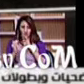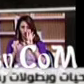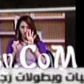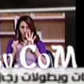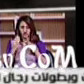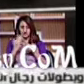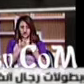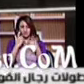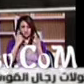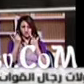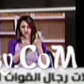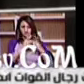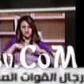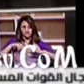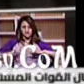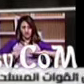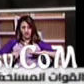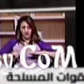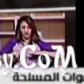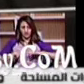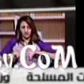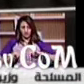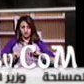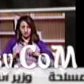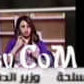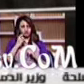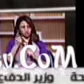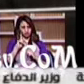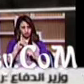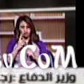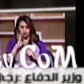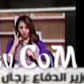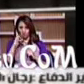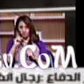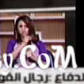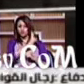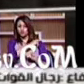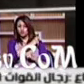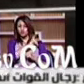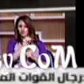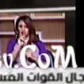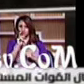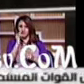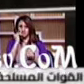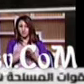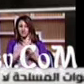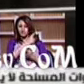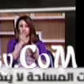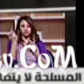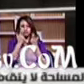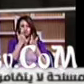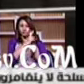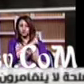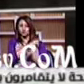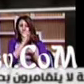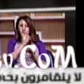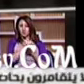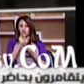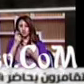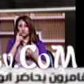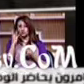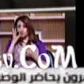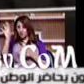لتامين المحكمه ايوه ق اعتقد ده الكلام مش مظبوط ما وصلناش معلومات زي كده واحنا كشرط وديم